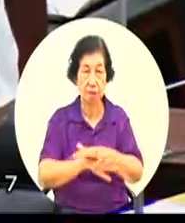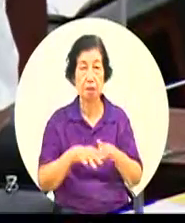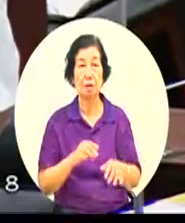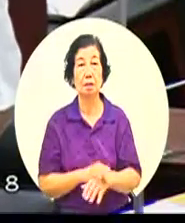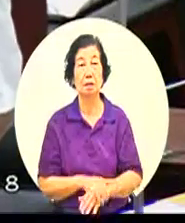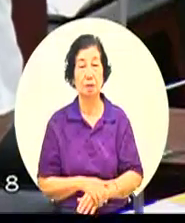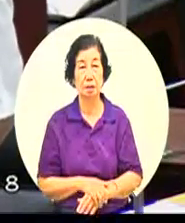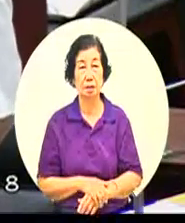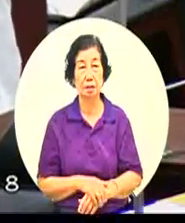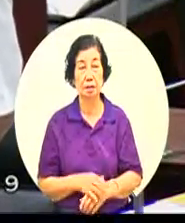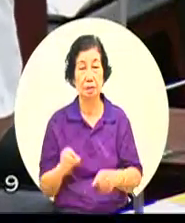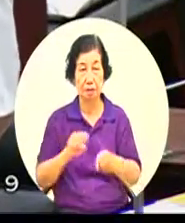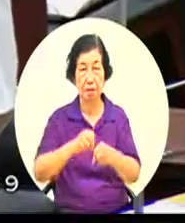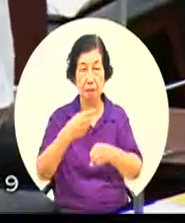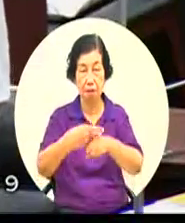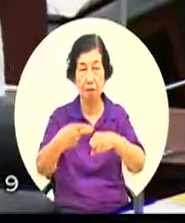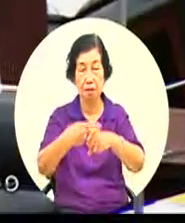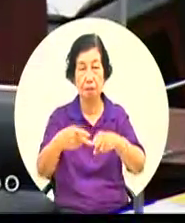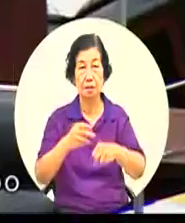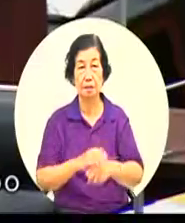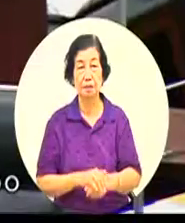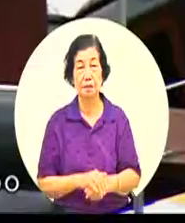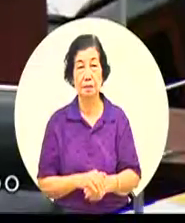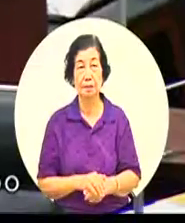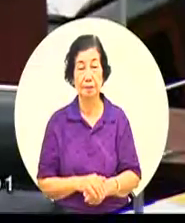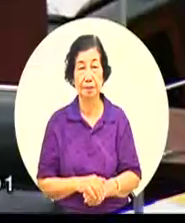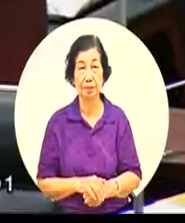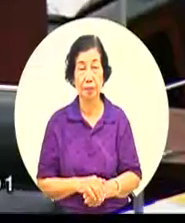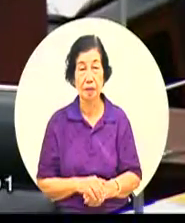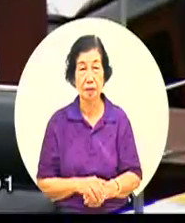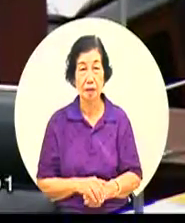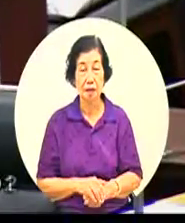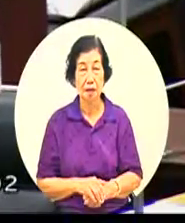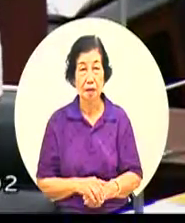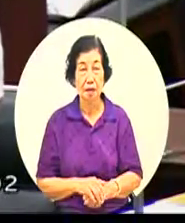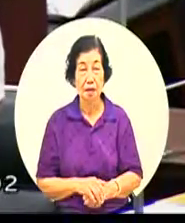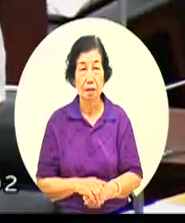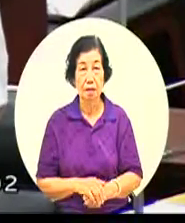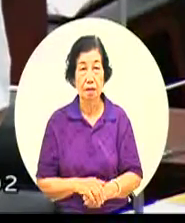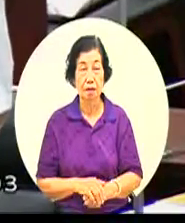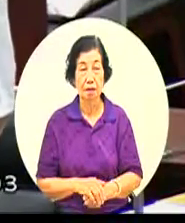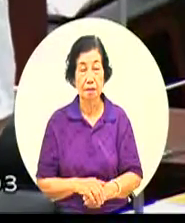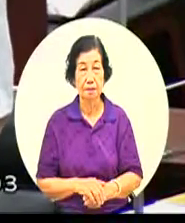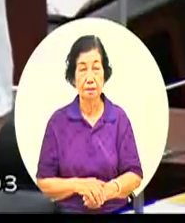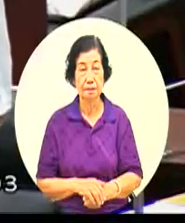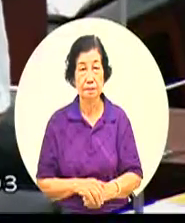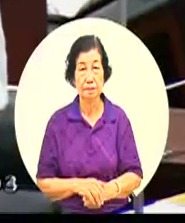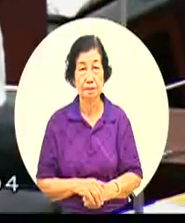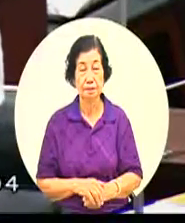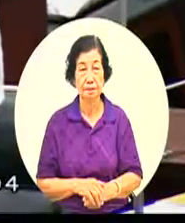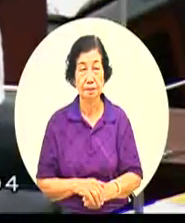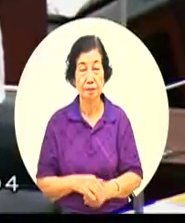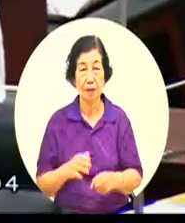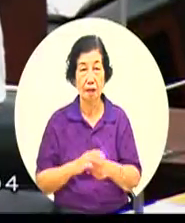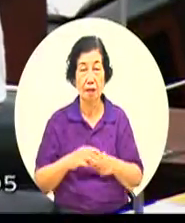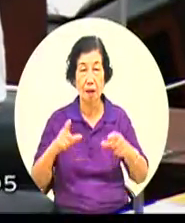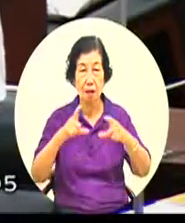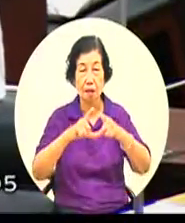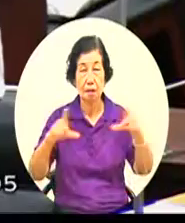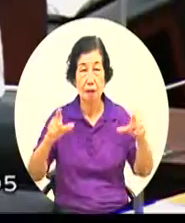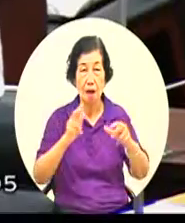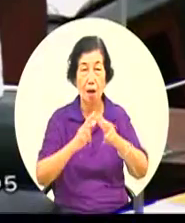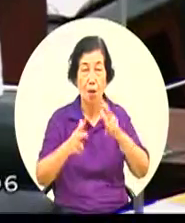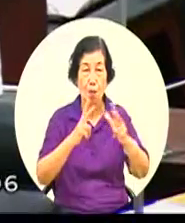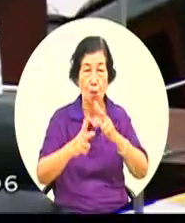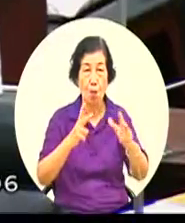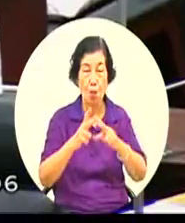再两分钟。 这个是老龙夜祭，其实一个大乌龙。 嗯。 哦，